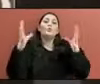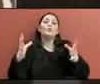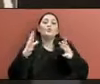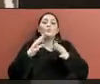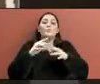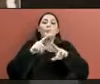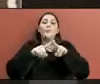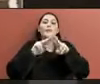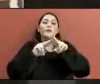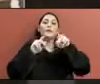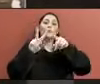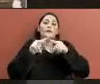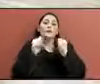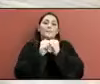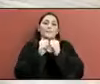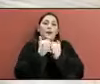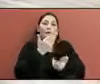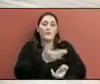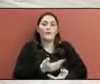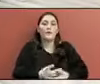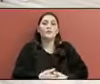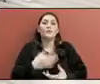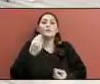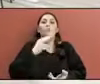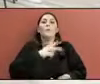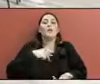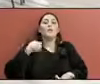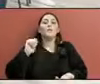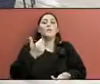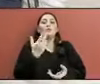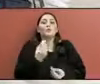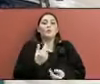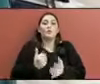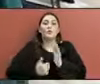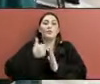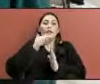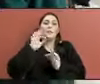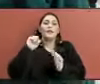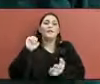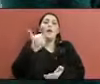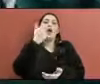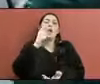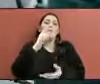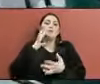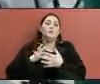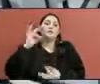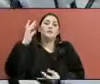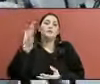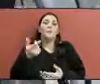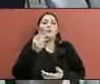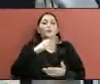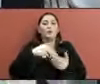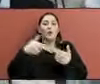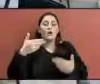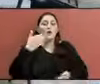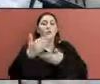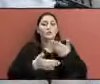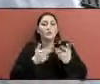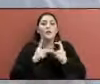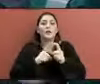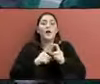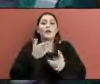toplumu çok önemseyen bir belediye başkanı ve bu noktada yine birazdan gireceğiz ayrıntılara.